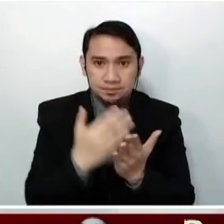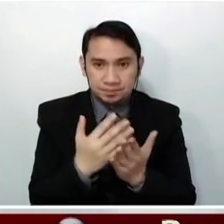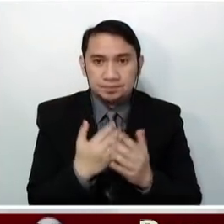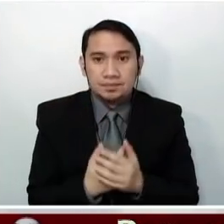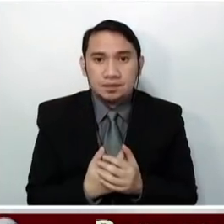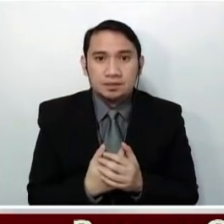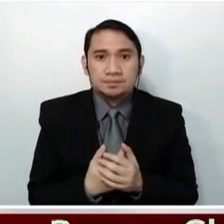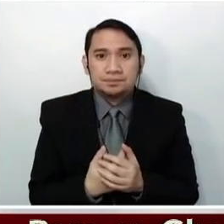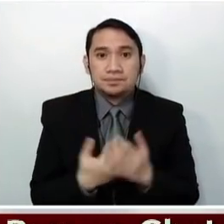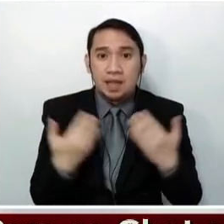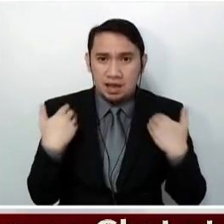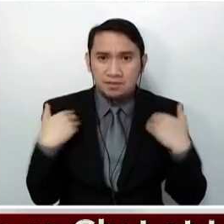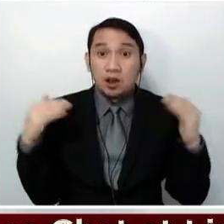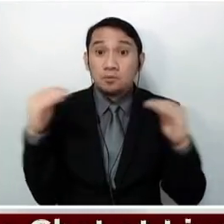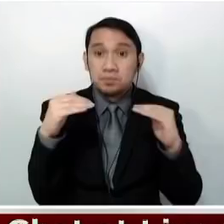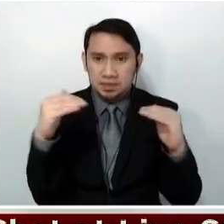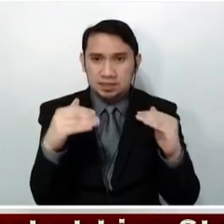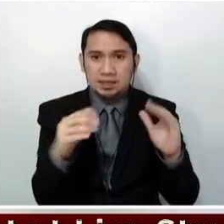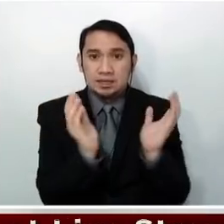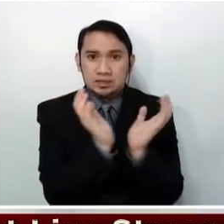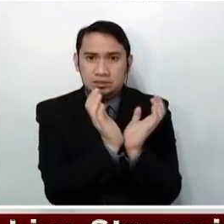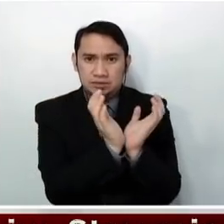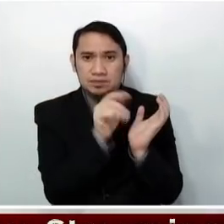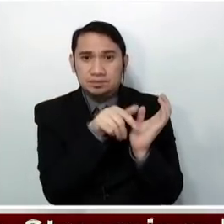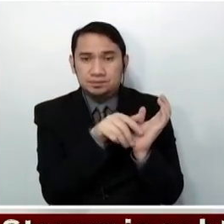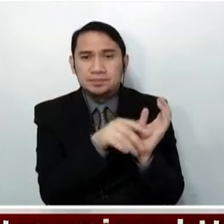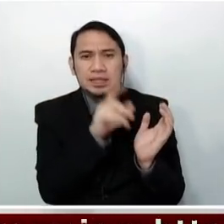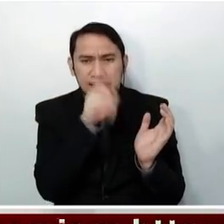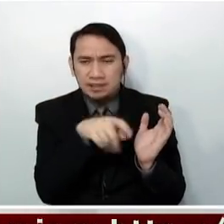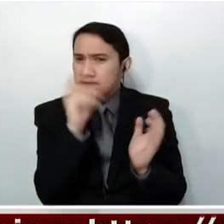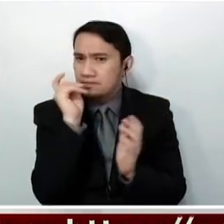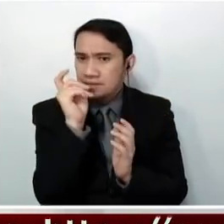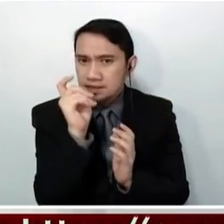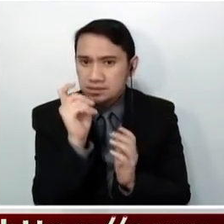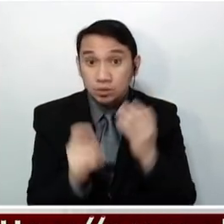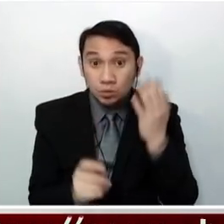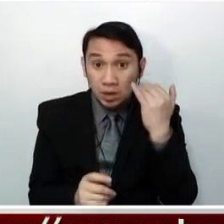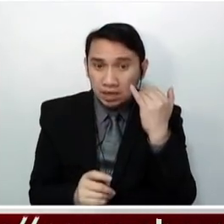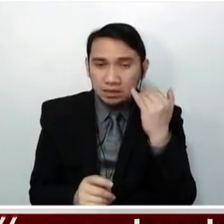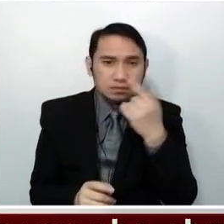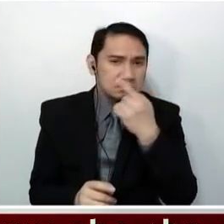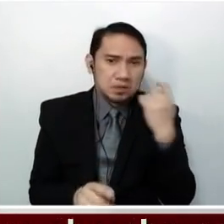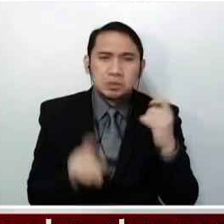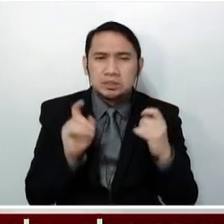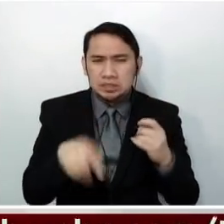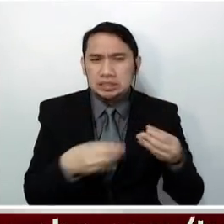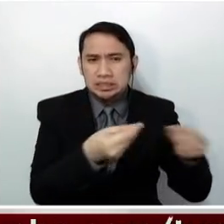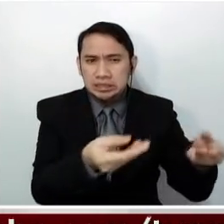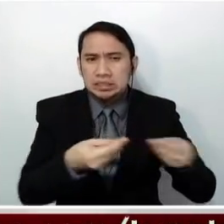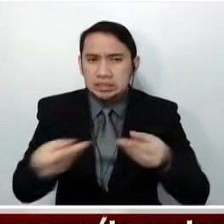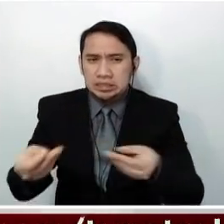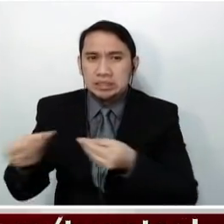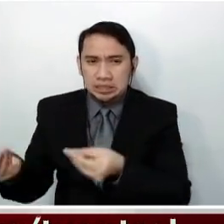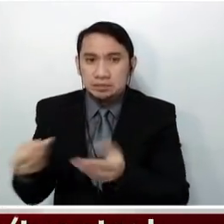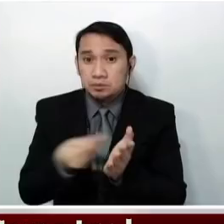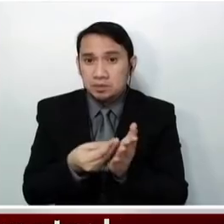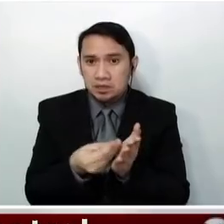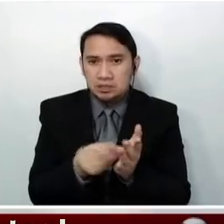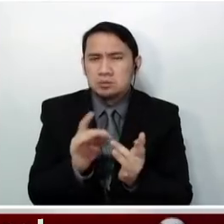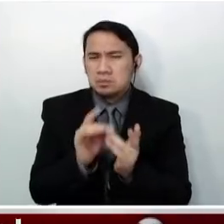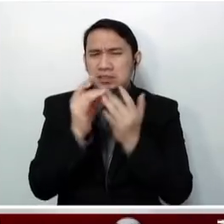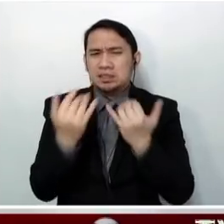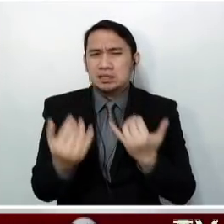rin sa lalong madaling panahon kasi kailangan natin maibigay itong ayuda, lalong-lalo sa panahon ng ECQ.